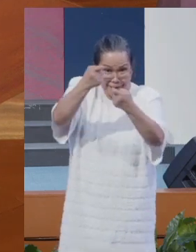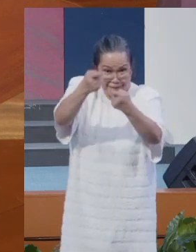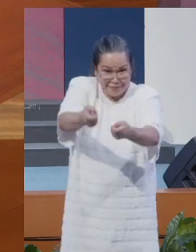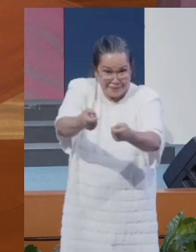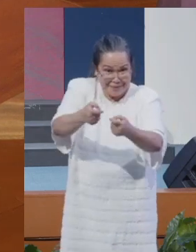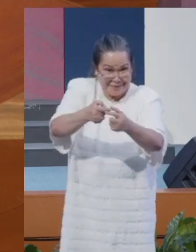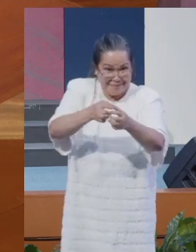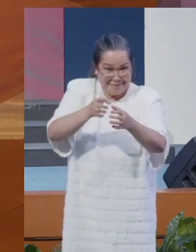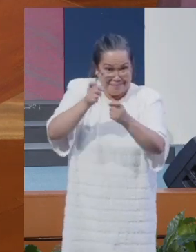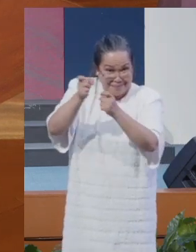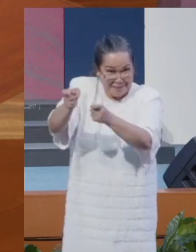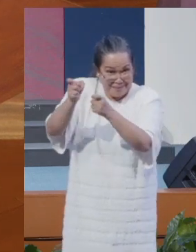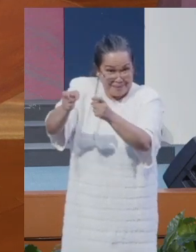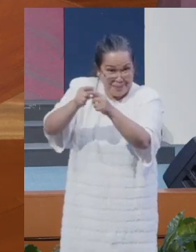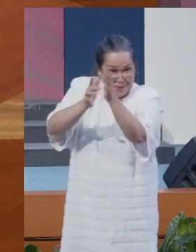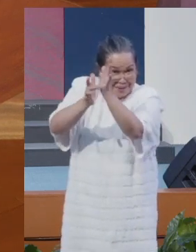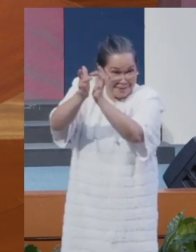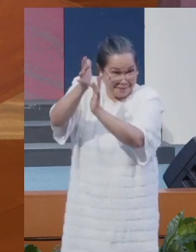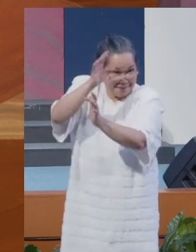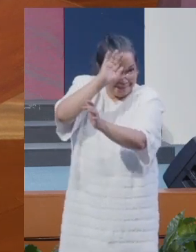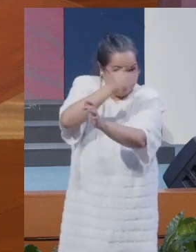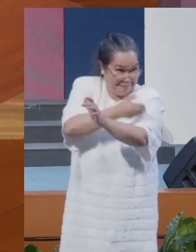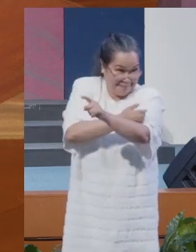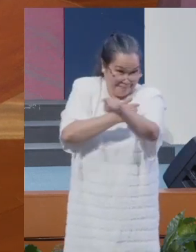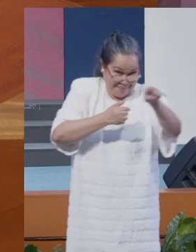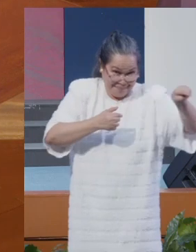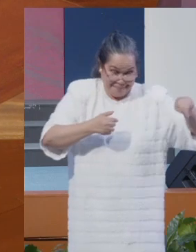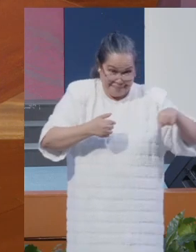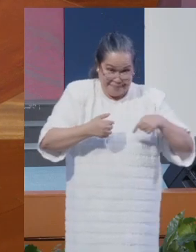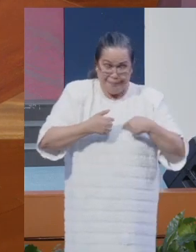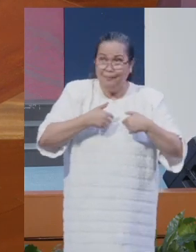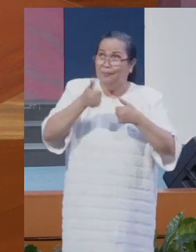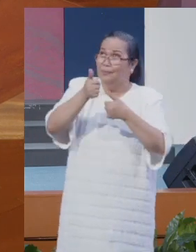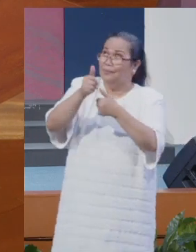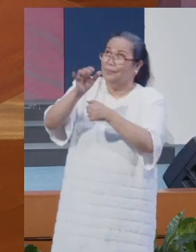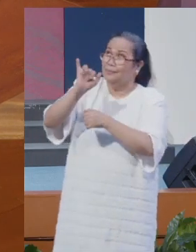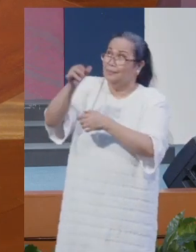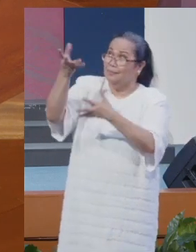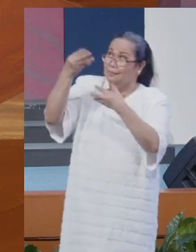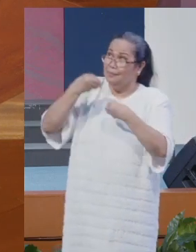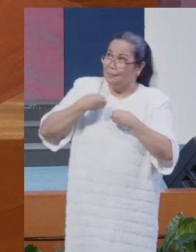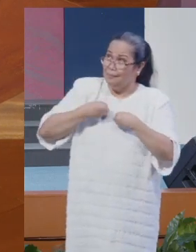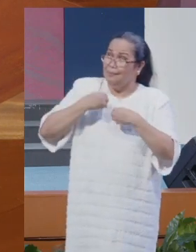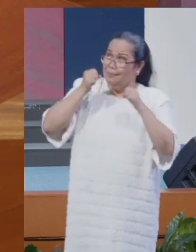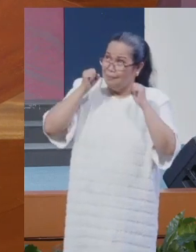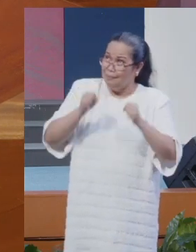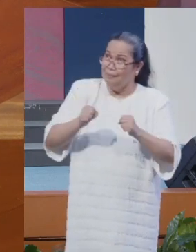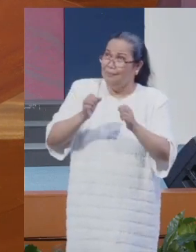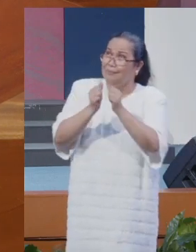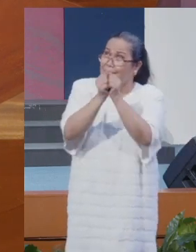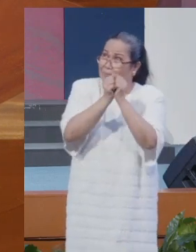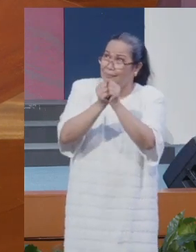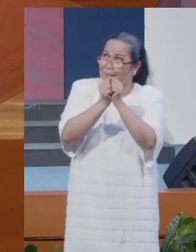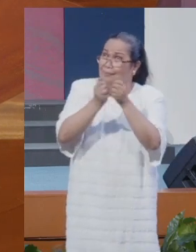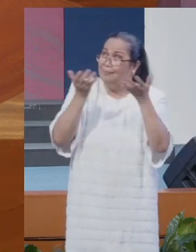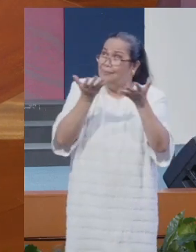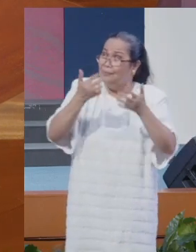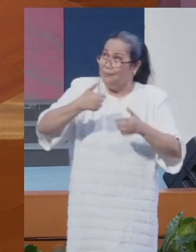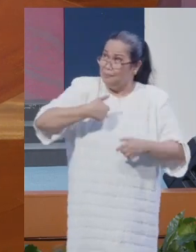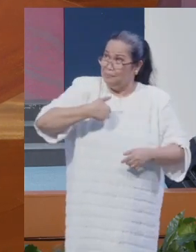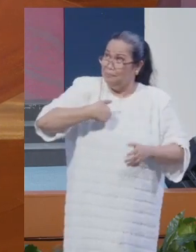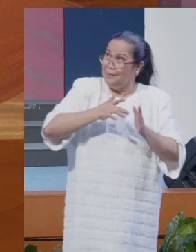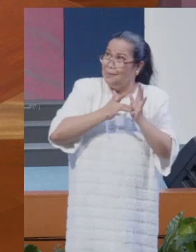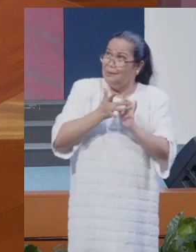Son. I desire that they also whom you have given me may be with me where I